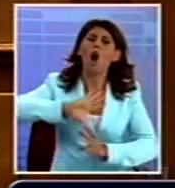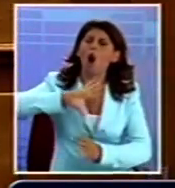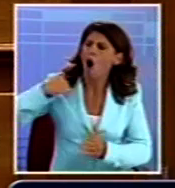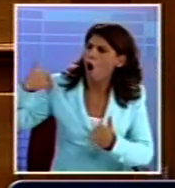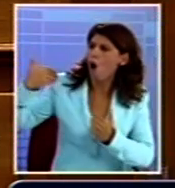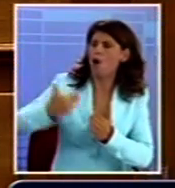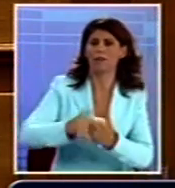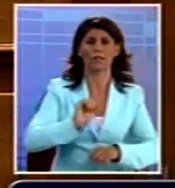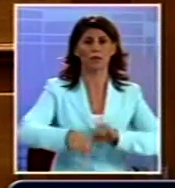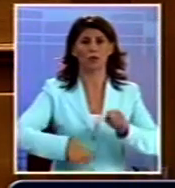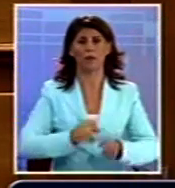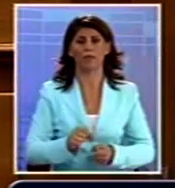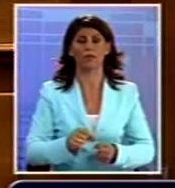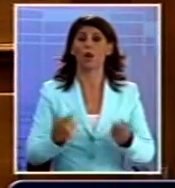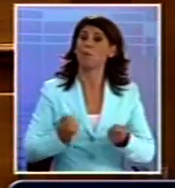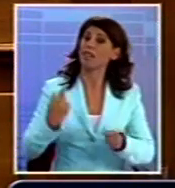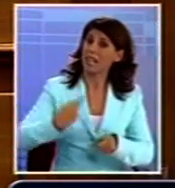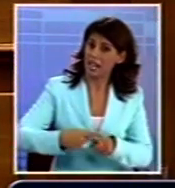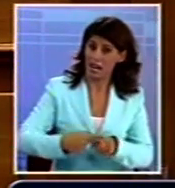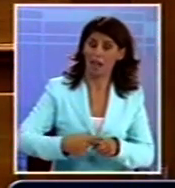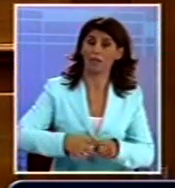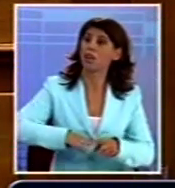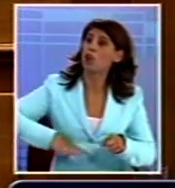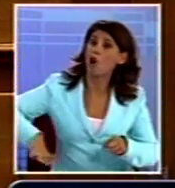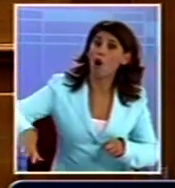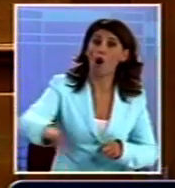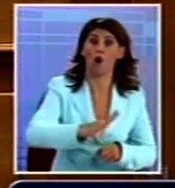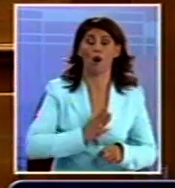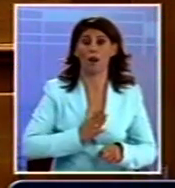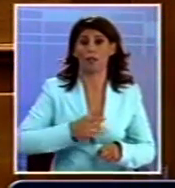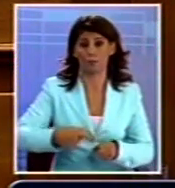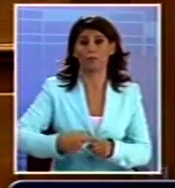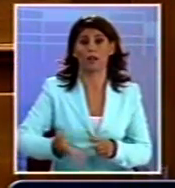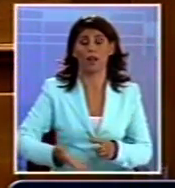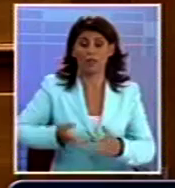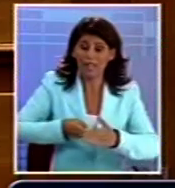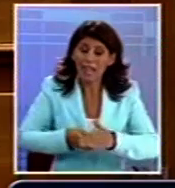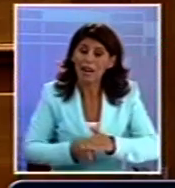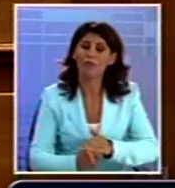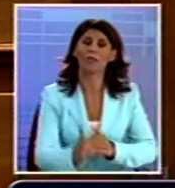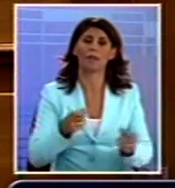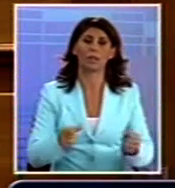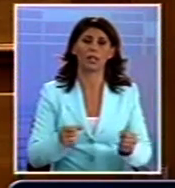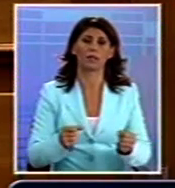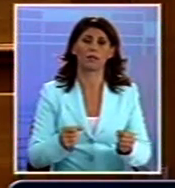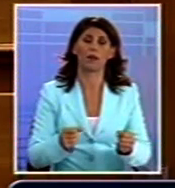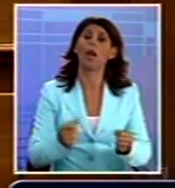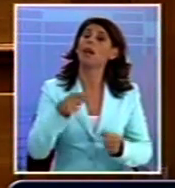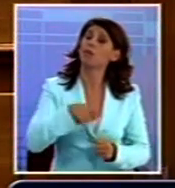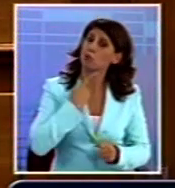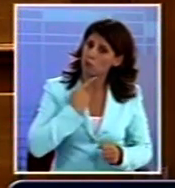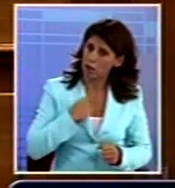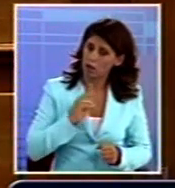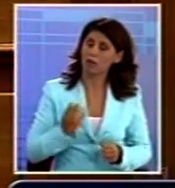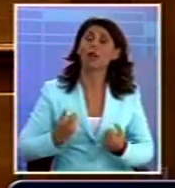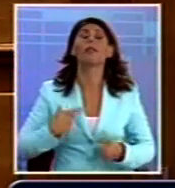προσπάθειας που κατέβαλε η χώρα και ο λαός μας τα τελευταία χρόνια για να βγει από την κρίση. Είτε αυτό αρέσει σε κάποιους